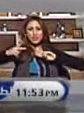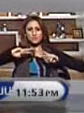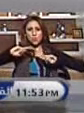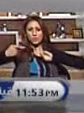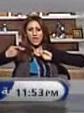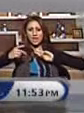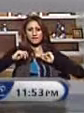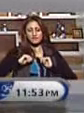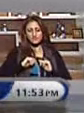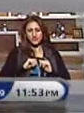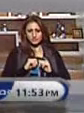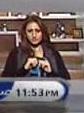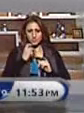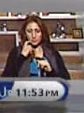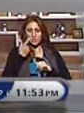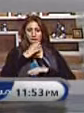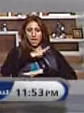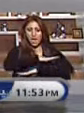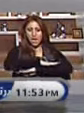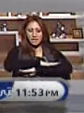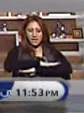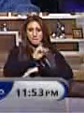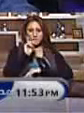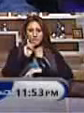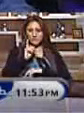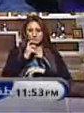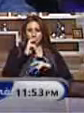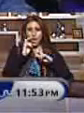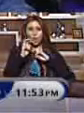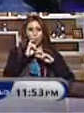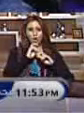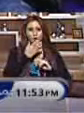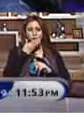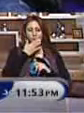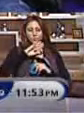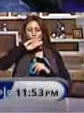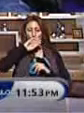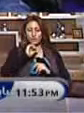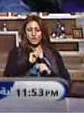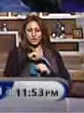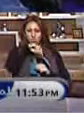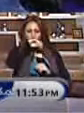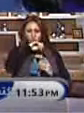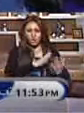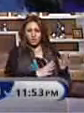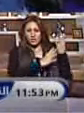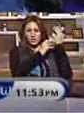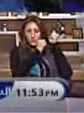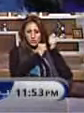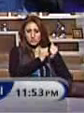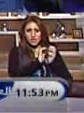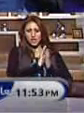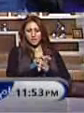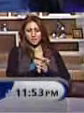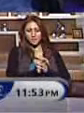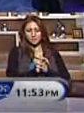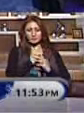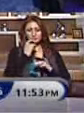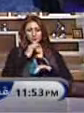نفتقد لادب الحوار وليه احمد الله رب العالمين واصلي واسلم على سيدنا رسول الله صلى الله عليه وسلم اما